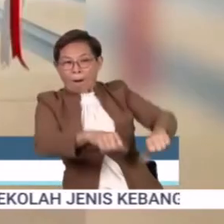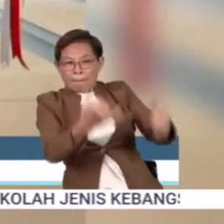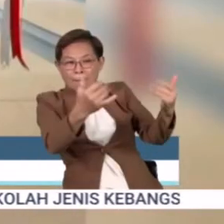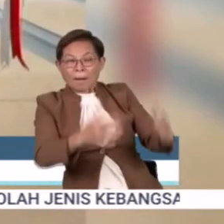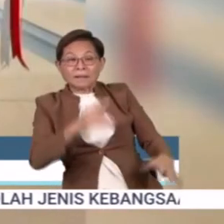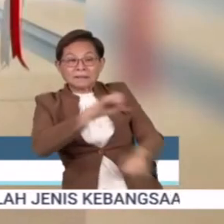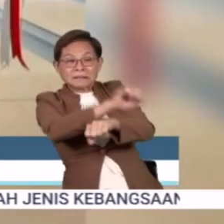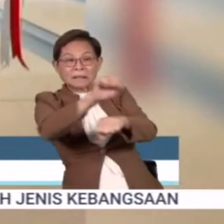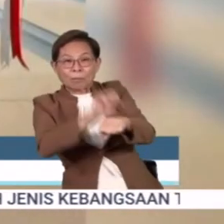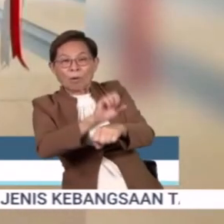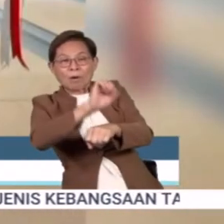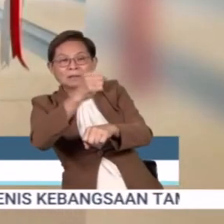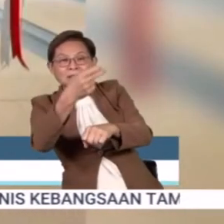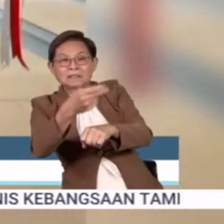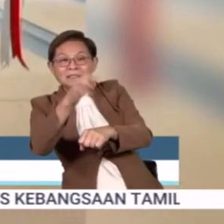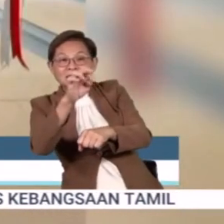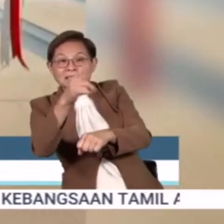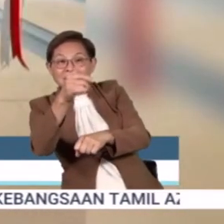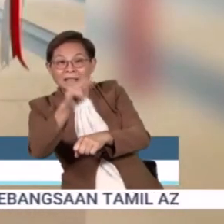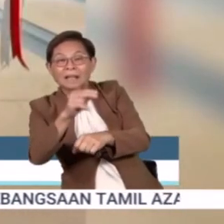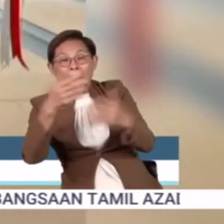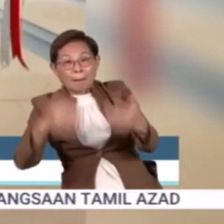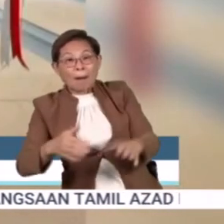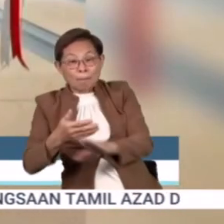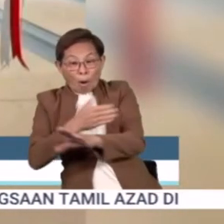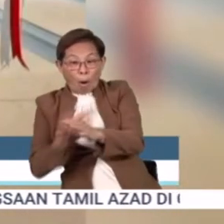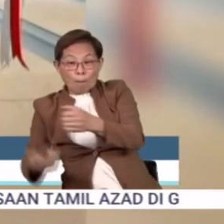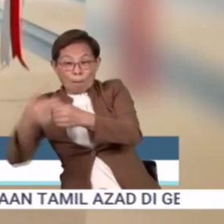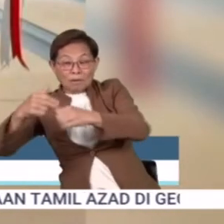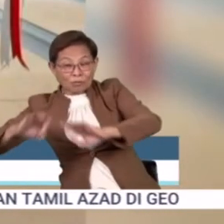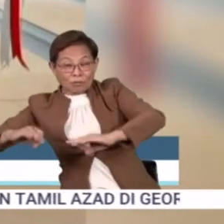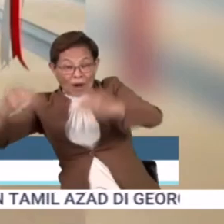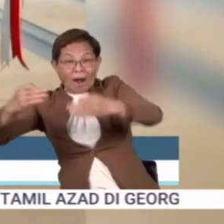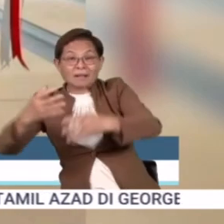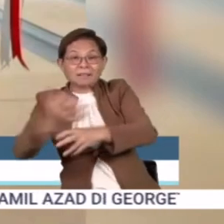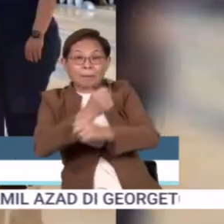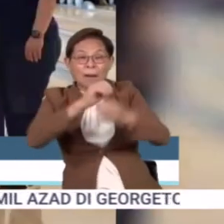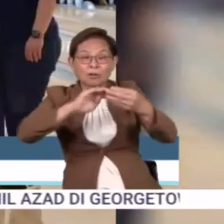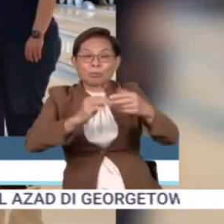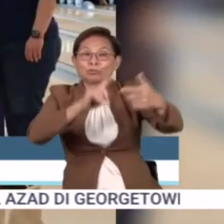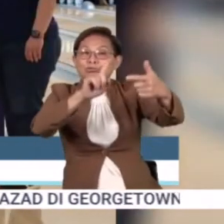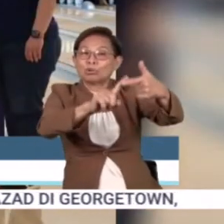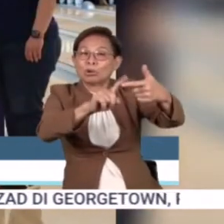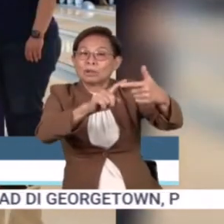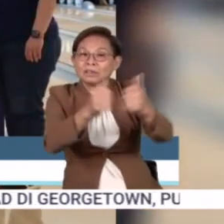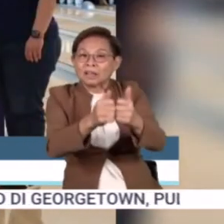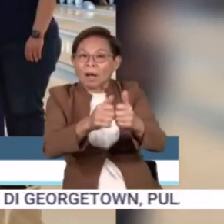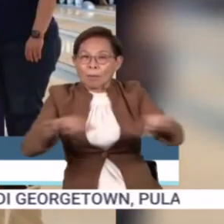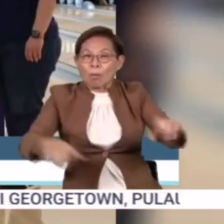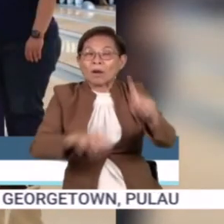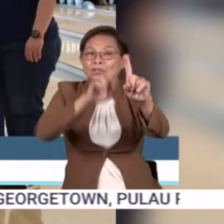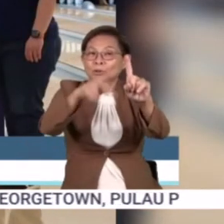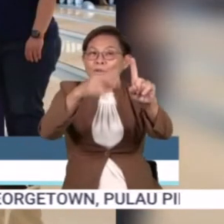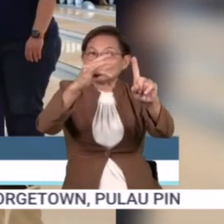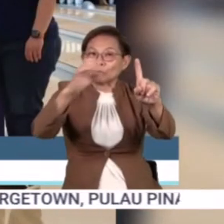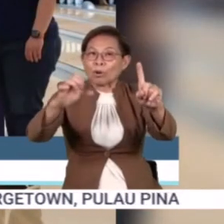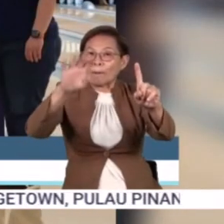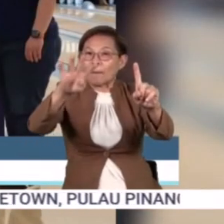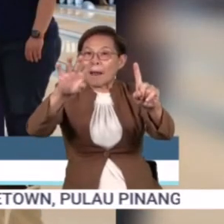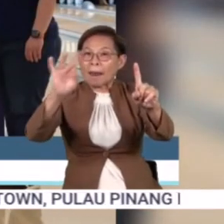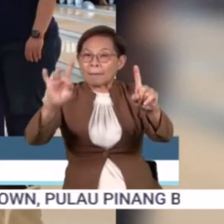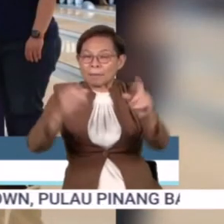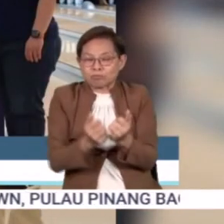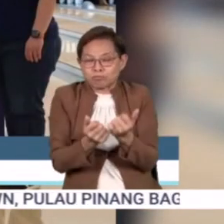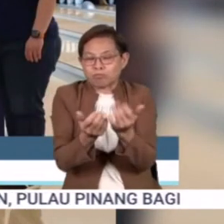tuan rumah Sherlyn Wong. Sebelum mara ke final, Lee Jane hanya menduduki tangga kedua perlawanan dengan membuat